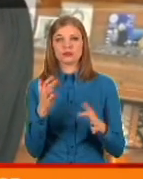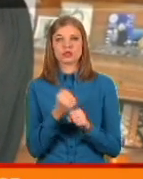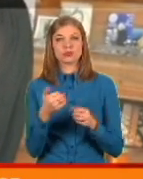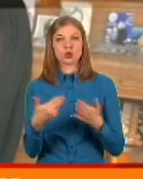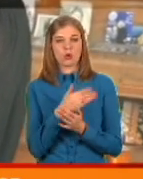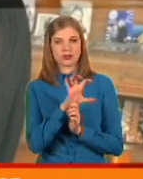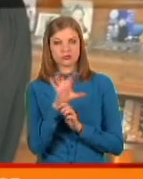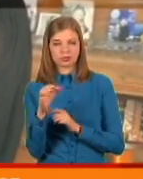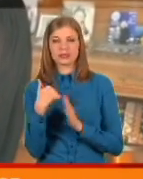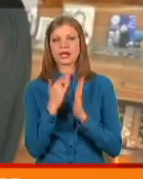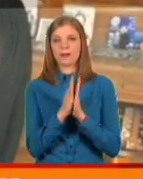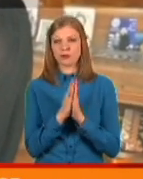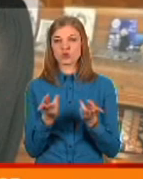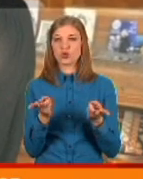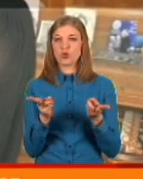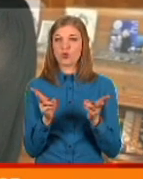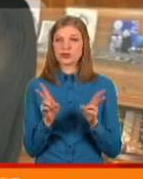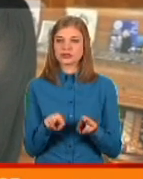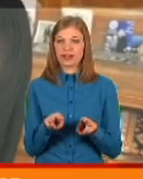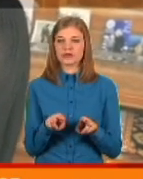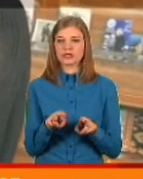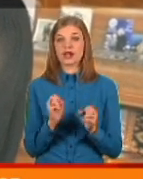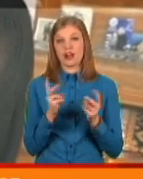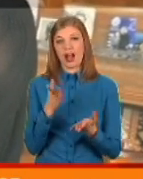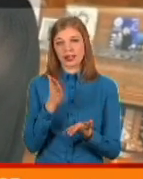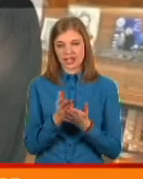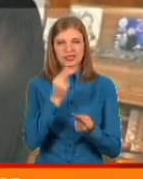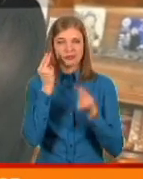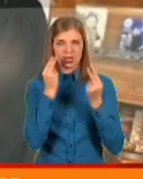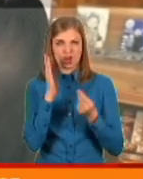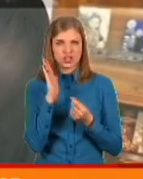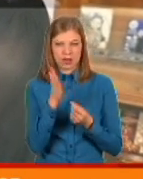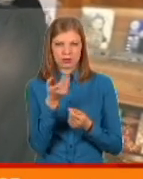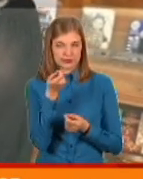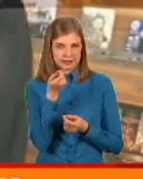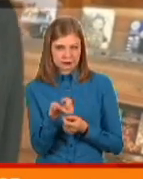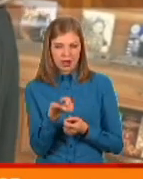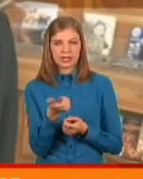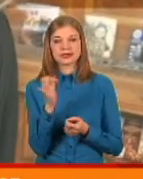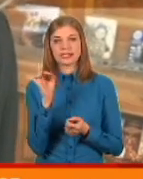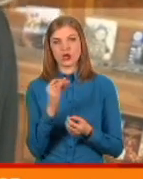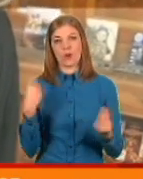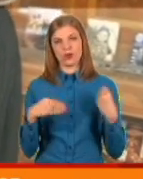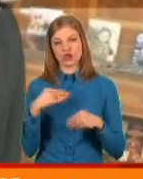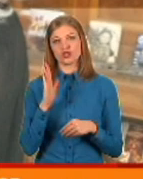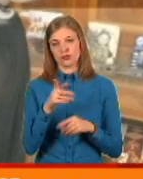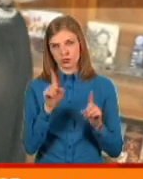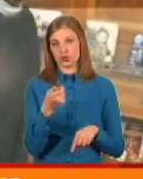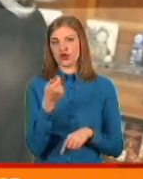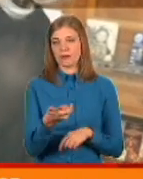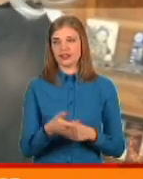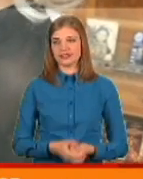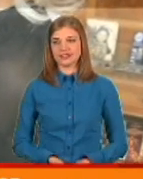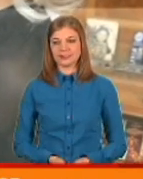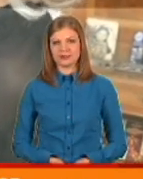нову фотосесію. Я попрошу оставити, как бы, как есть. Макіяжі будуть самую малость. І одежди буде самою